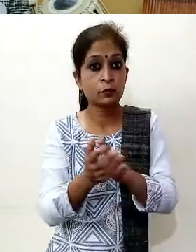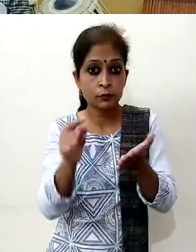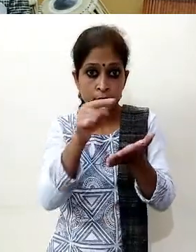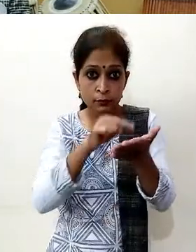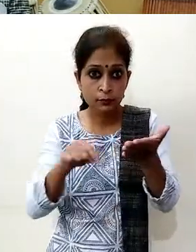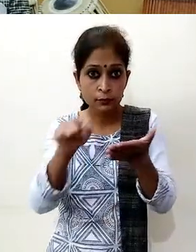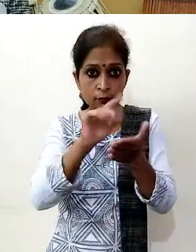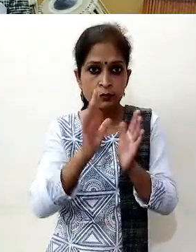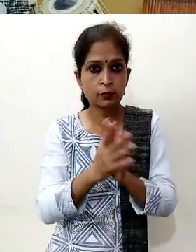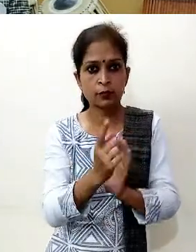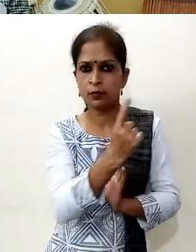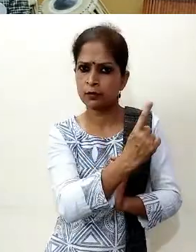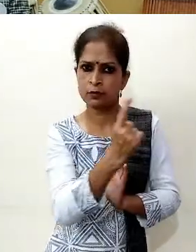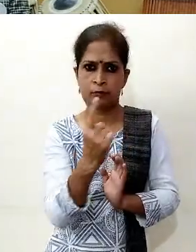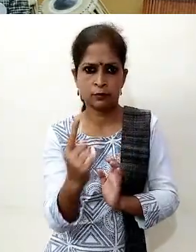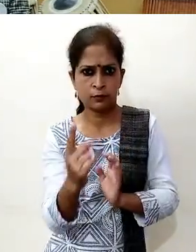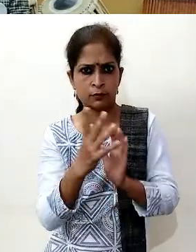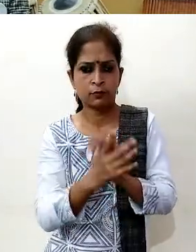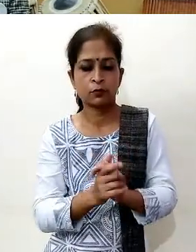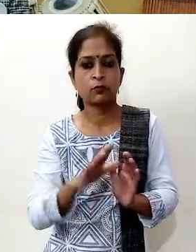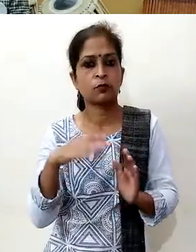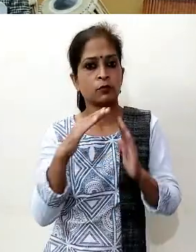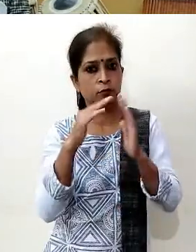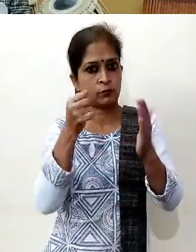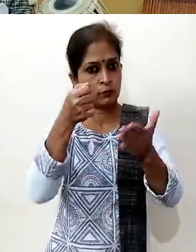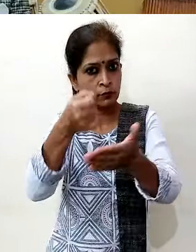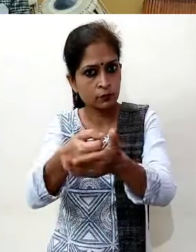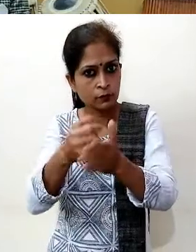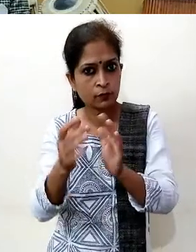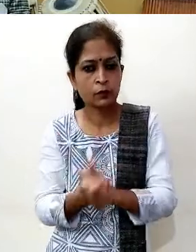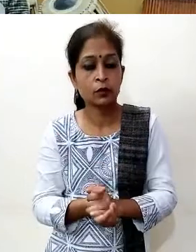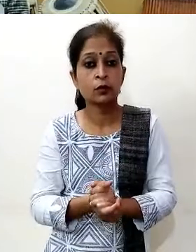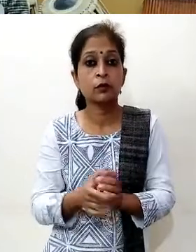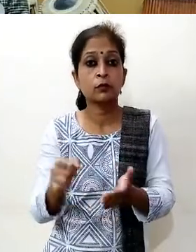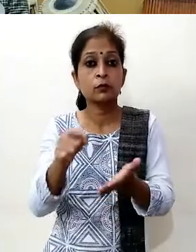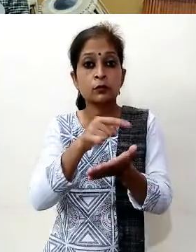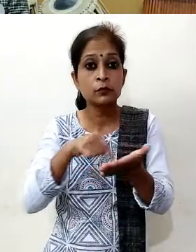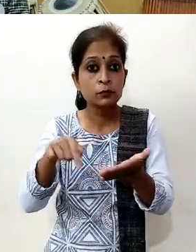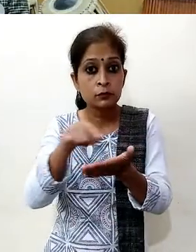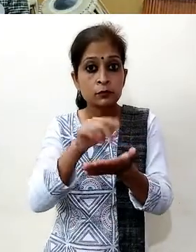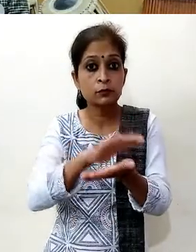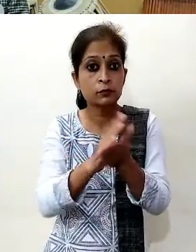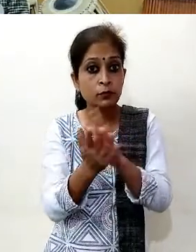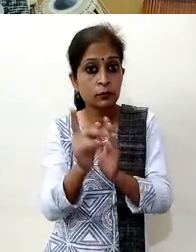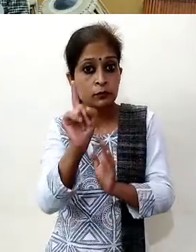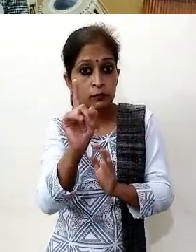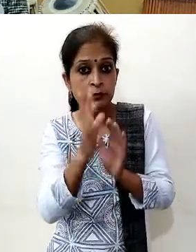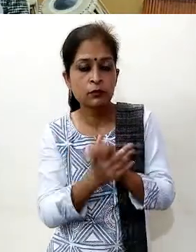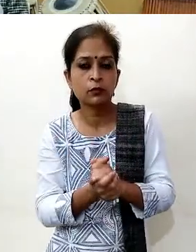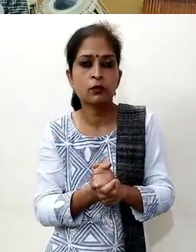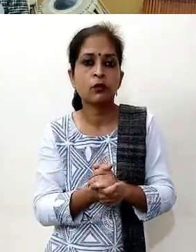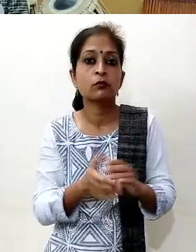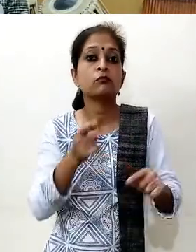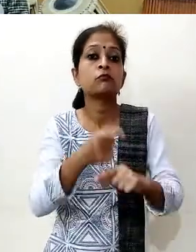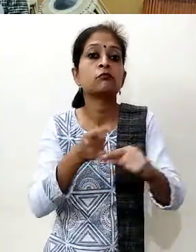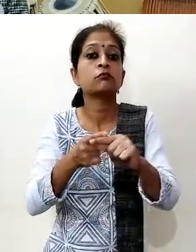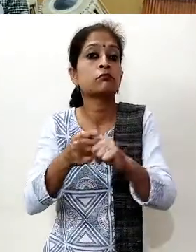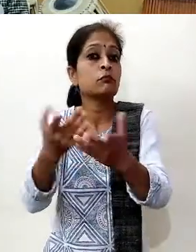है और घर पहुंचता है। अब उस रोटी को वो घर में बांटेगा कैसे,